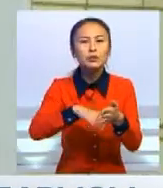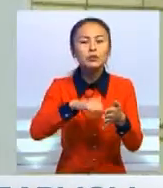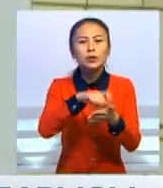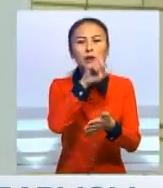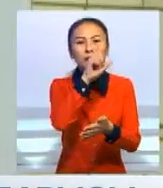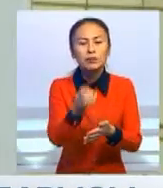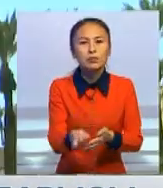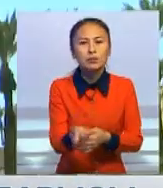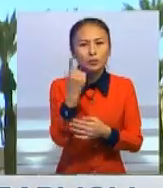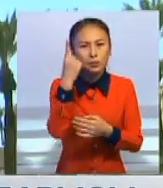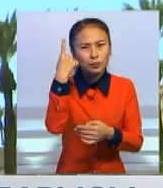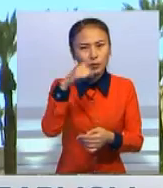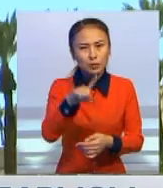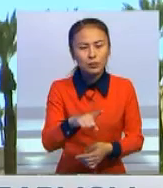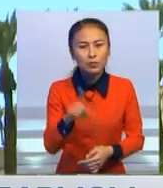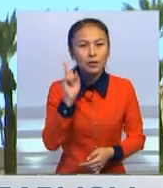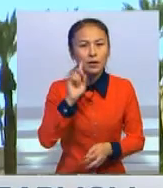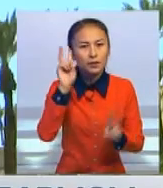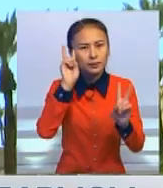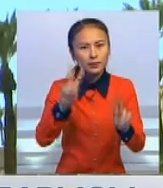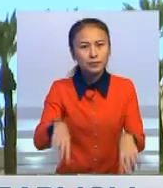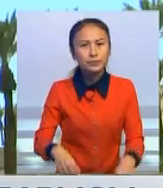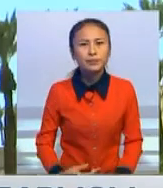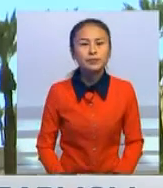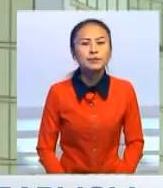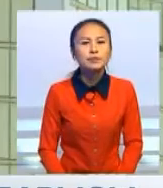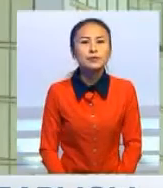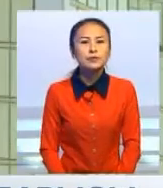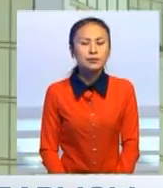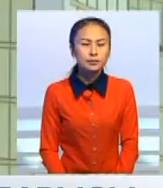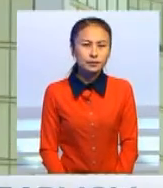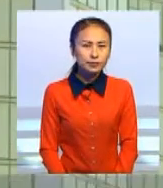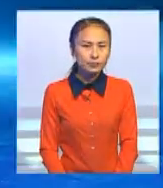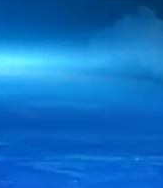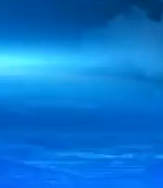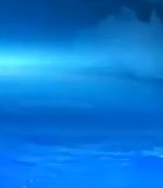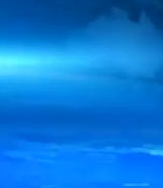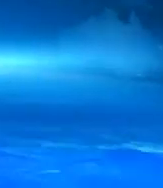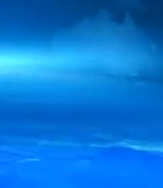мұндай қадамға барғаны әлі белгісіз екенін айтты.